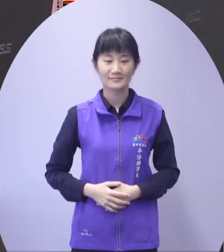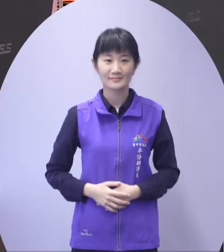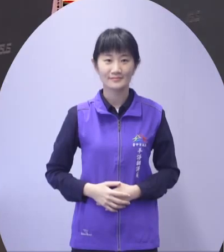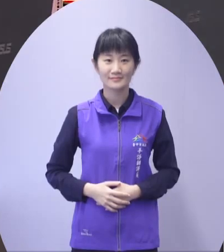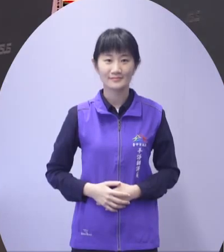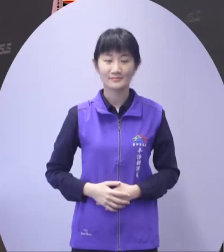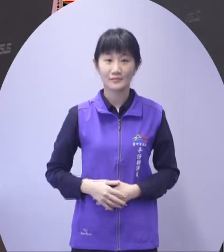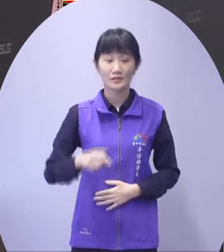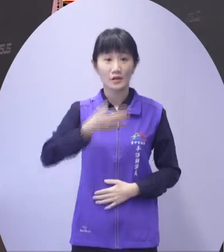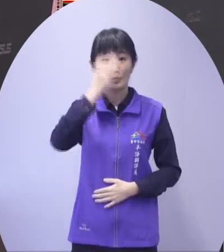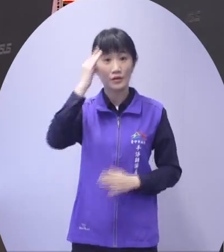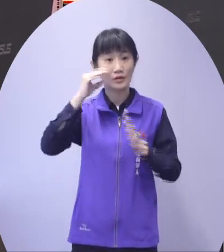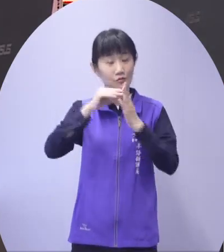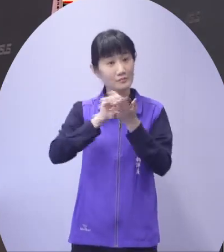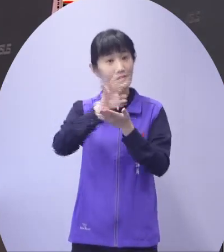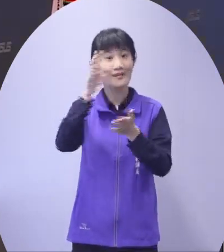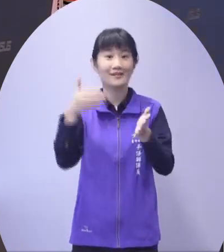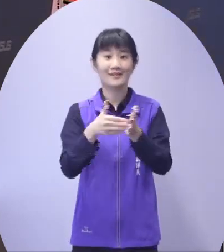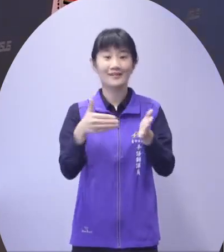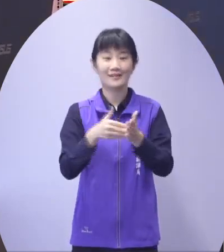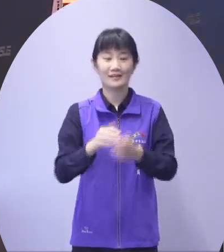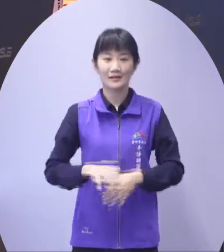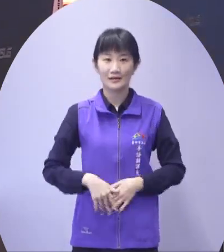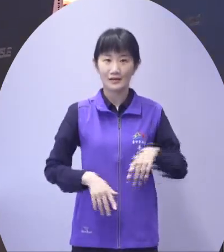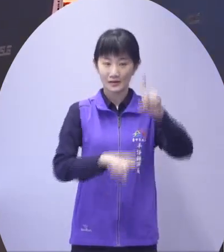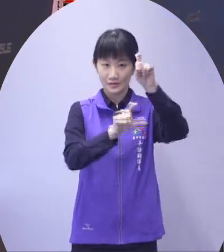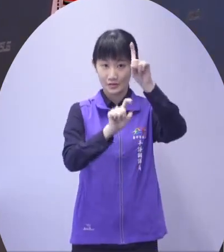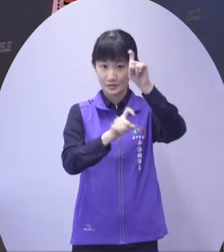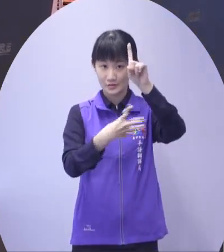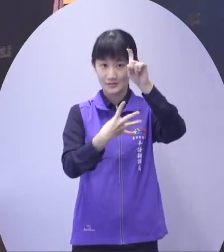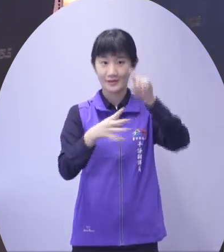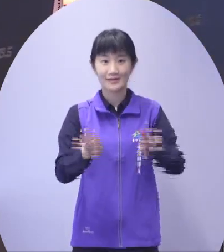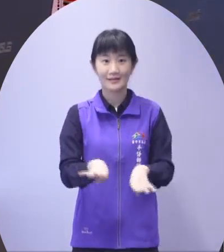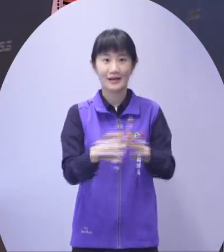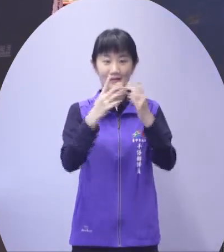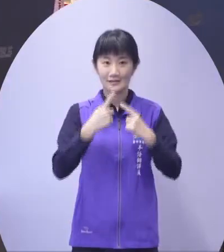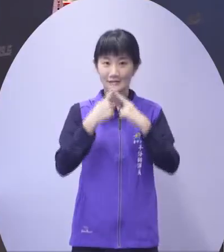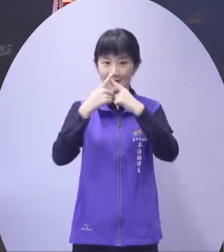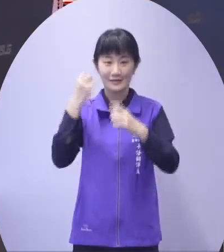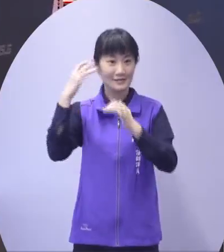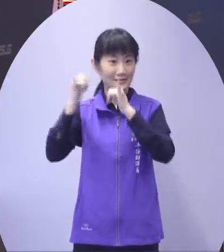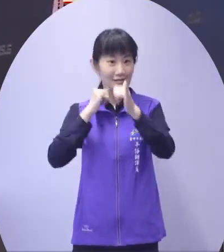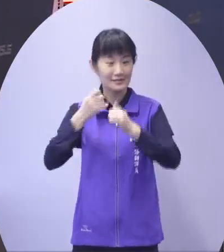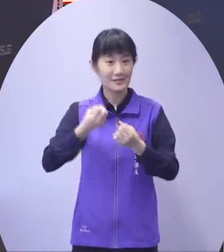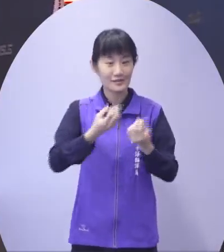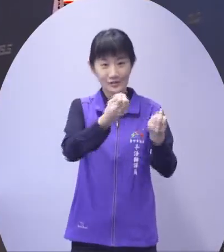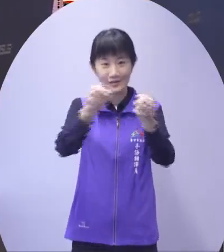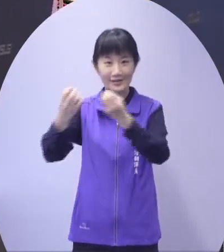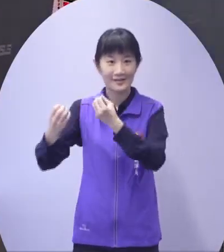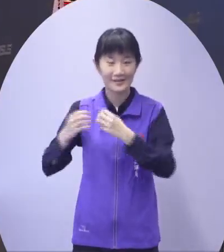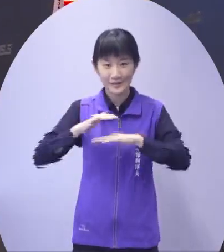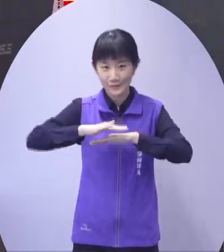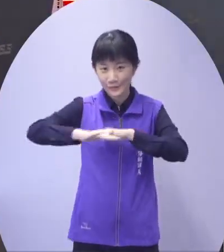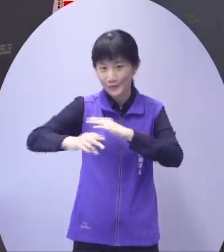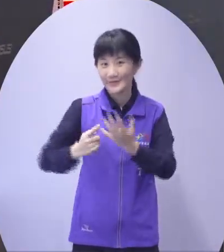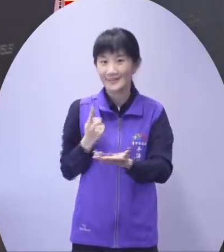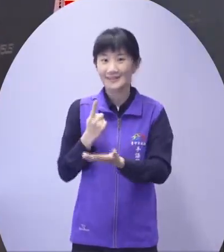以上是管理局的报告，邀请大家哦，在11月14日开始一起到新社来一场花境探险，谢谢。